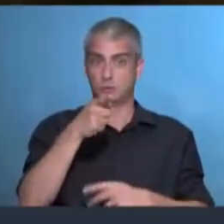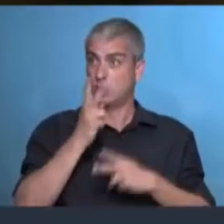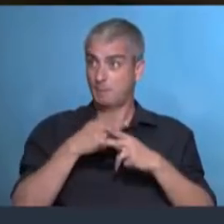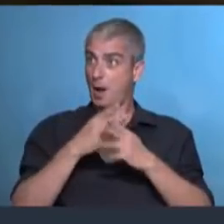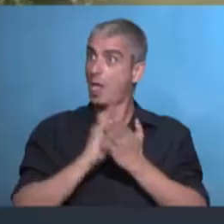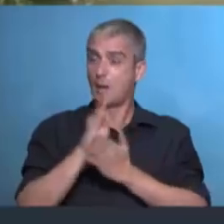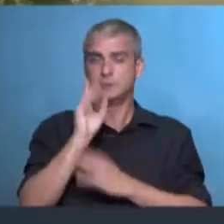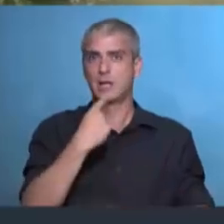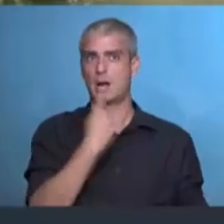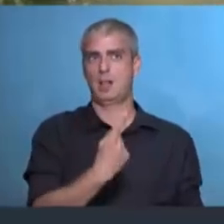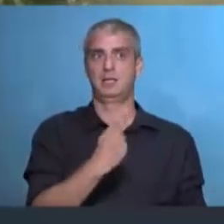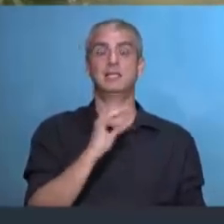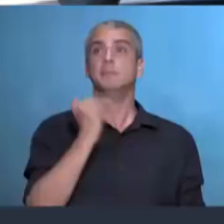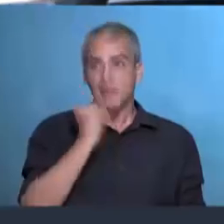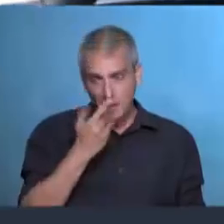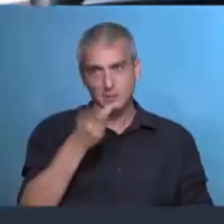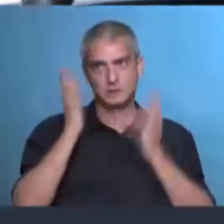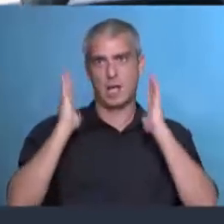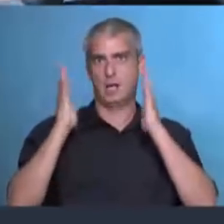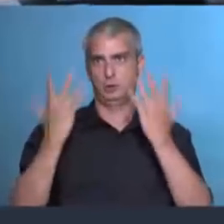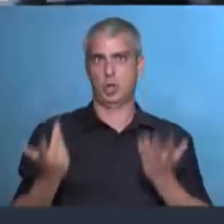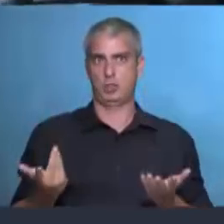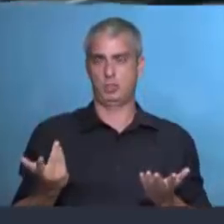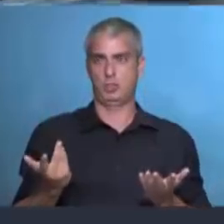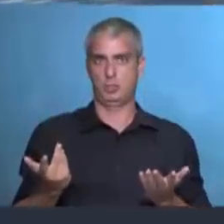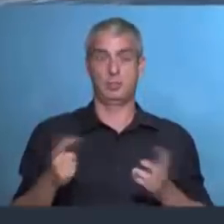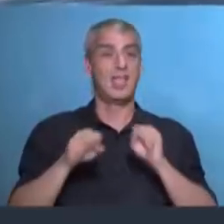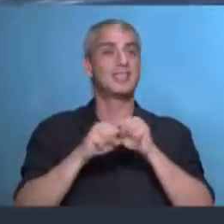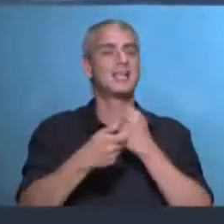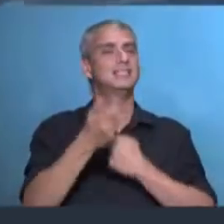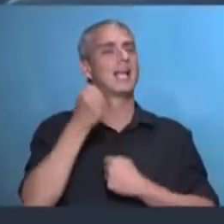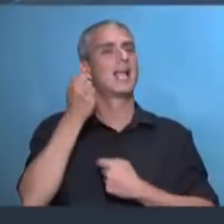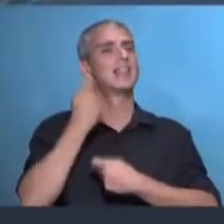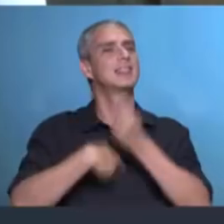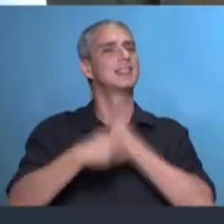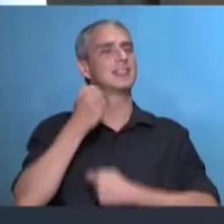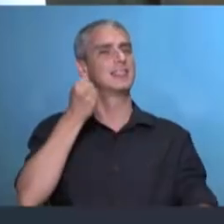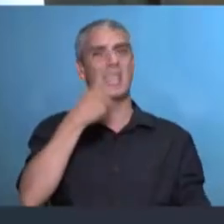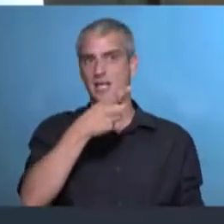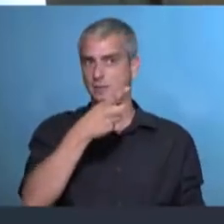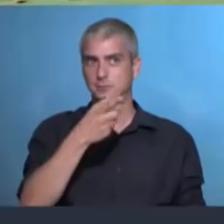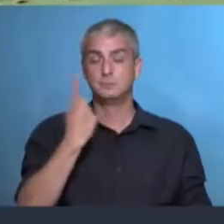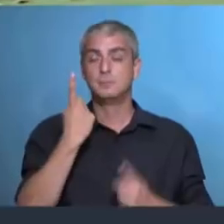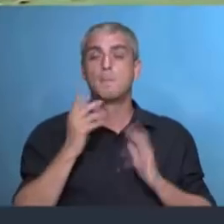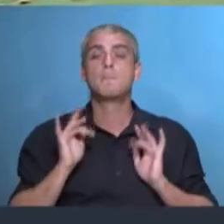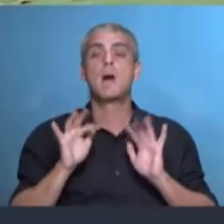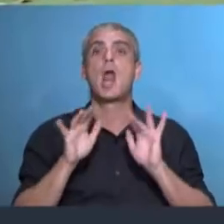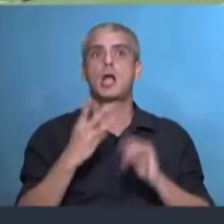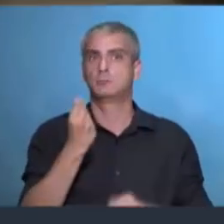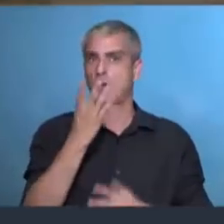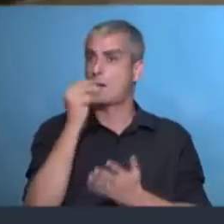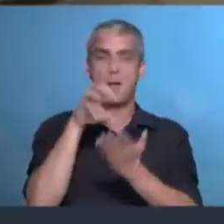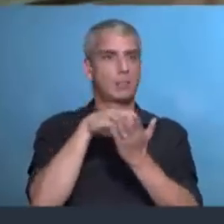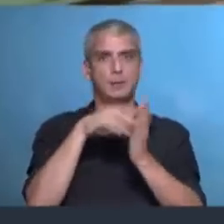צריך להגיד. ואם כן, זה אסון. הנזק לתעשיית התיירות בצפון נאמד במיליוני שקלים. אתרים רבים